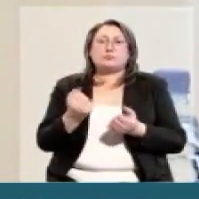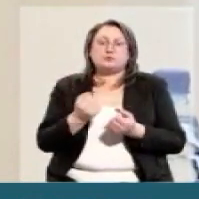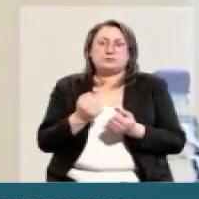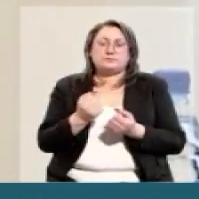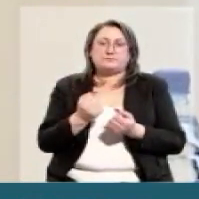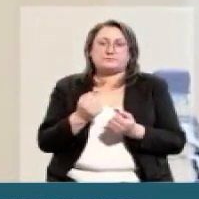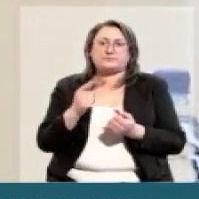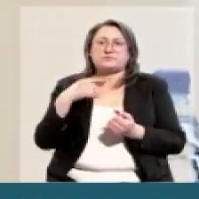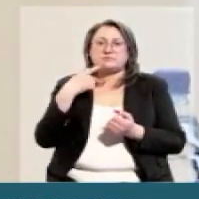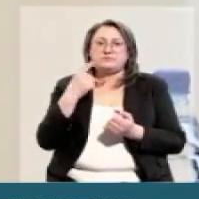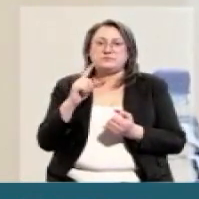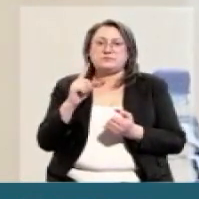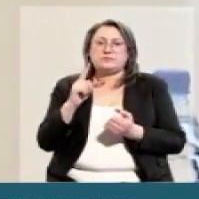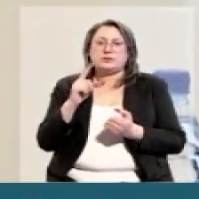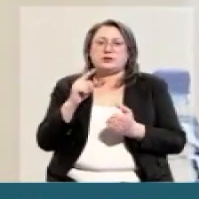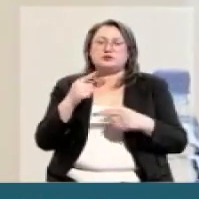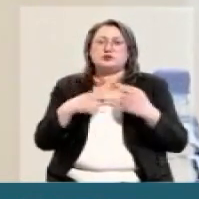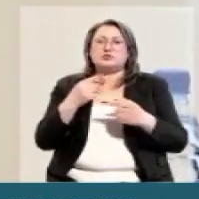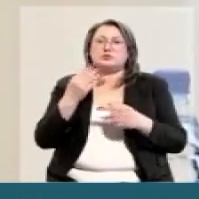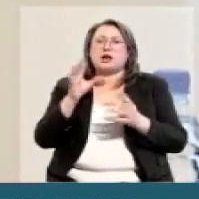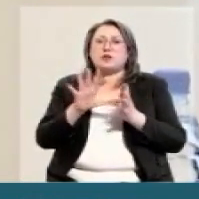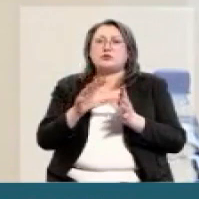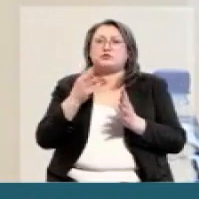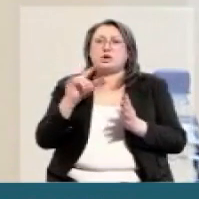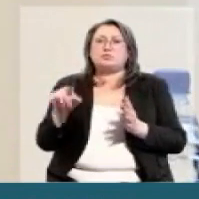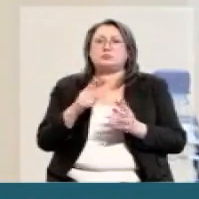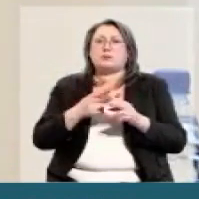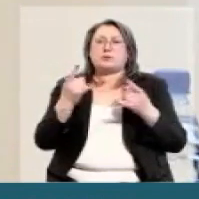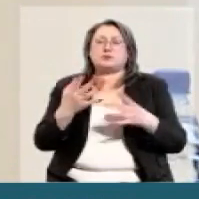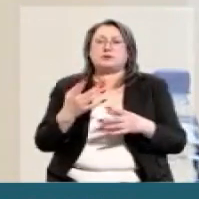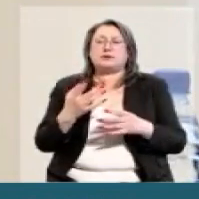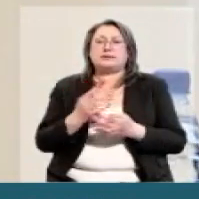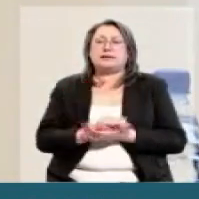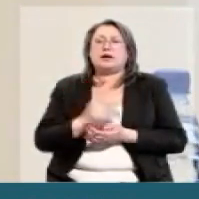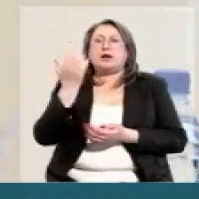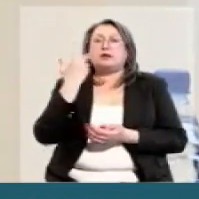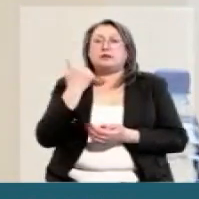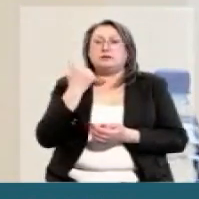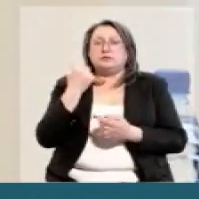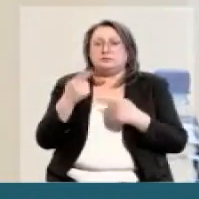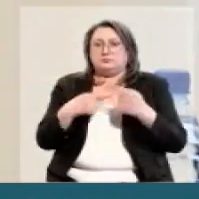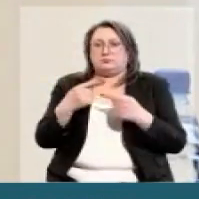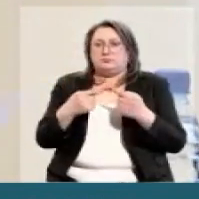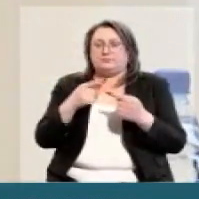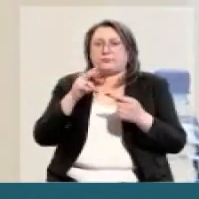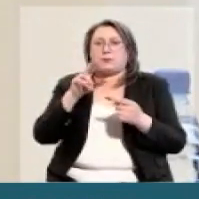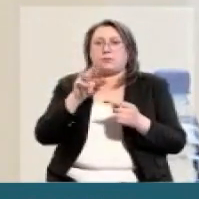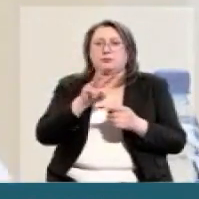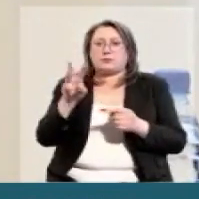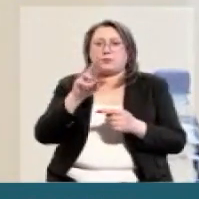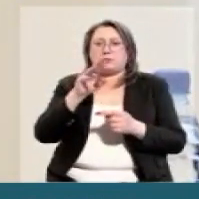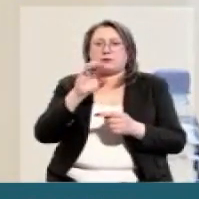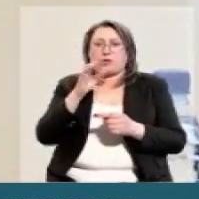получить. И сказали, что через электронный шлюз поставят процедуру. Получается, что когда через портал